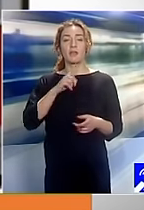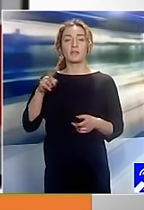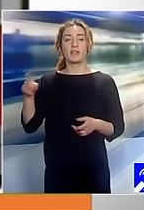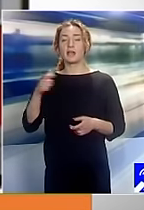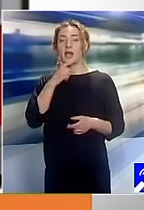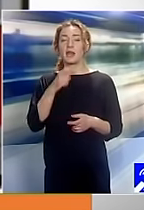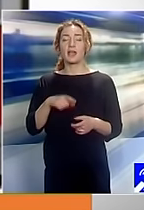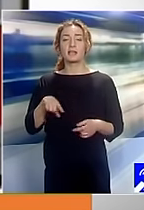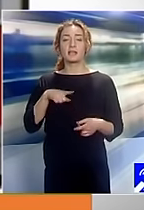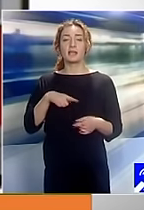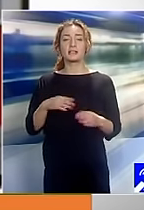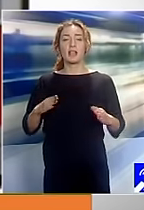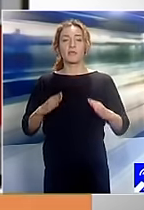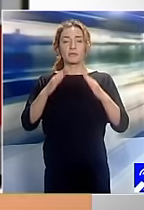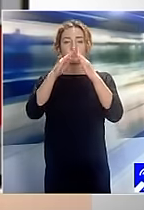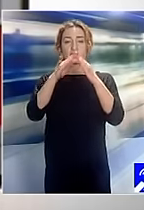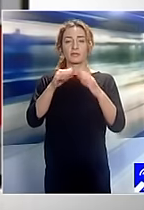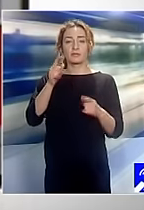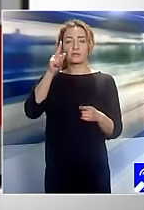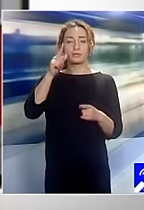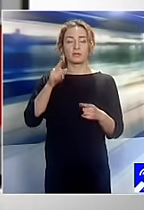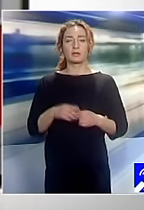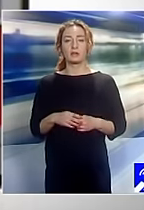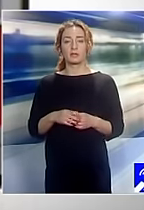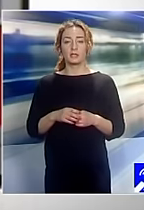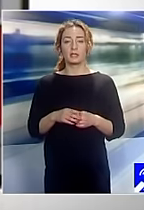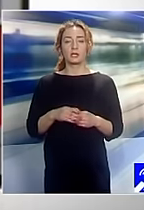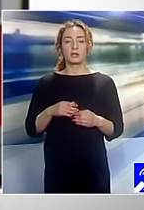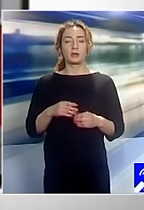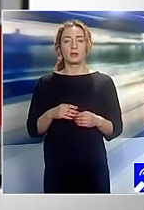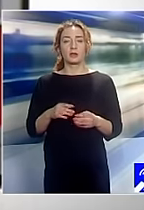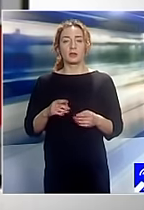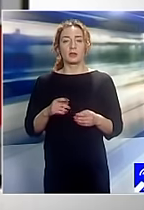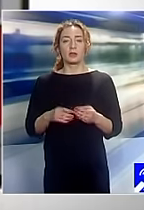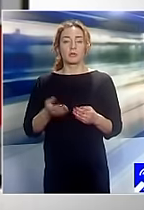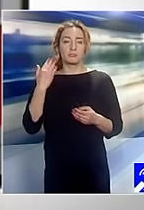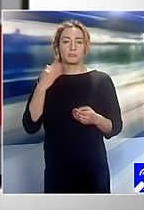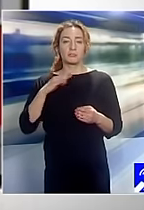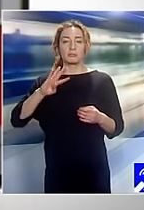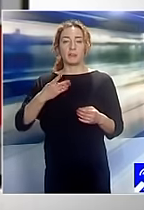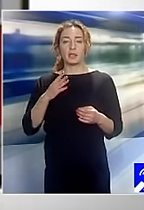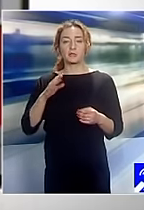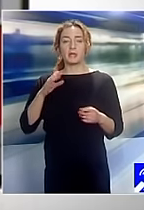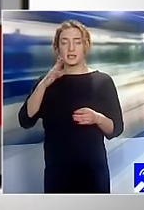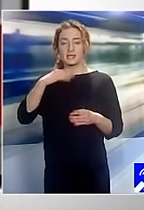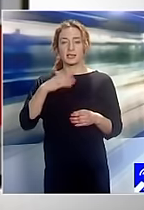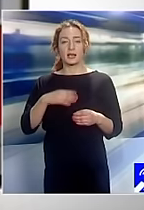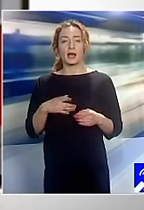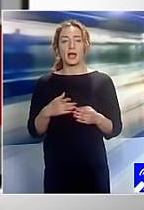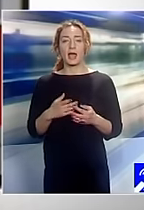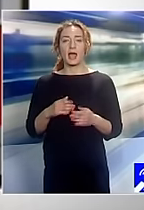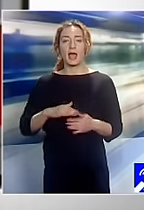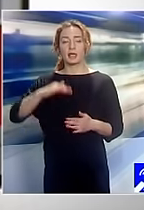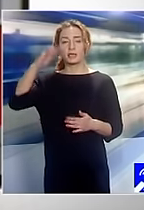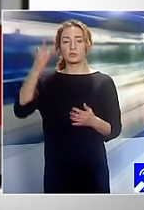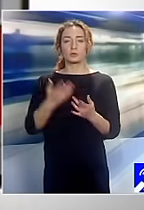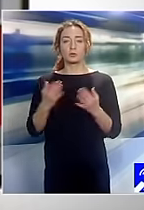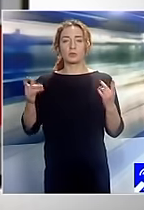adică numărul de viroze crește. Într-adevăr, în ultimele, 10-14 zile, a crescut și numărul de